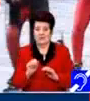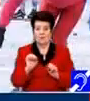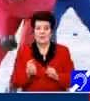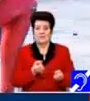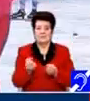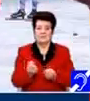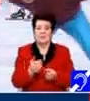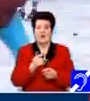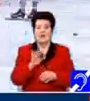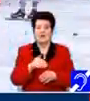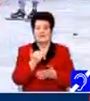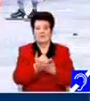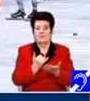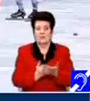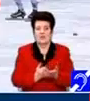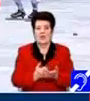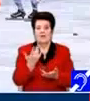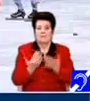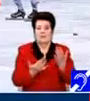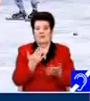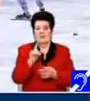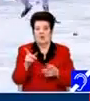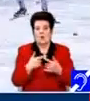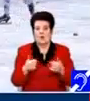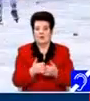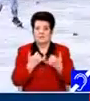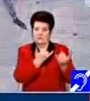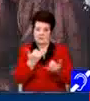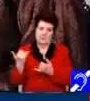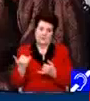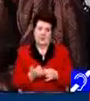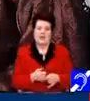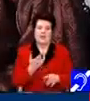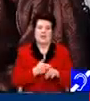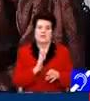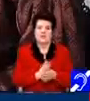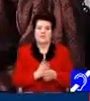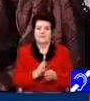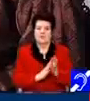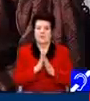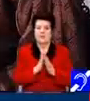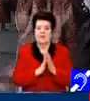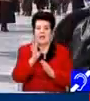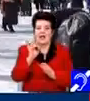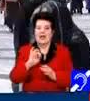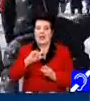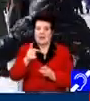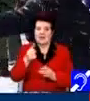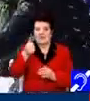de paharele de vin fiert oferită de organizatori. Anul acesta, piesa de rezistență este un sat de crescători de reni